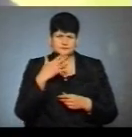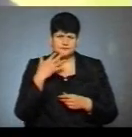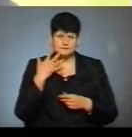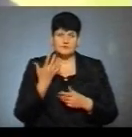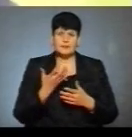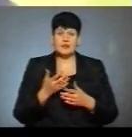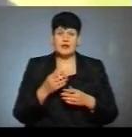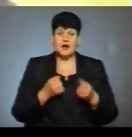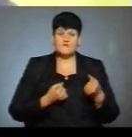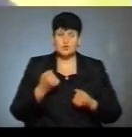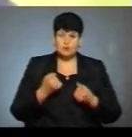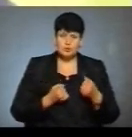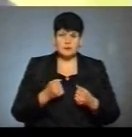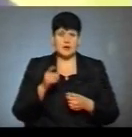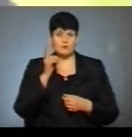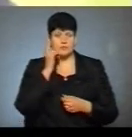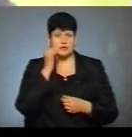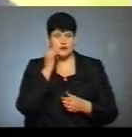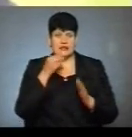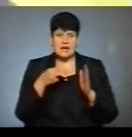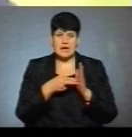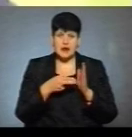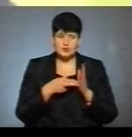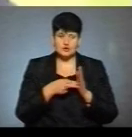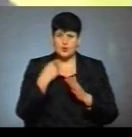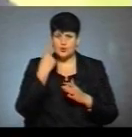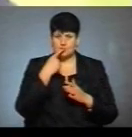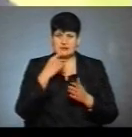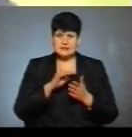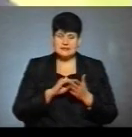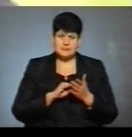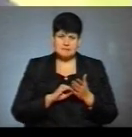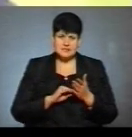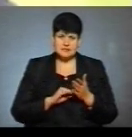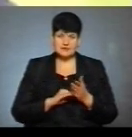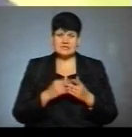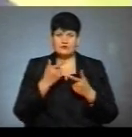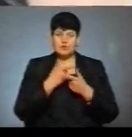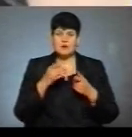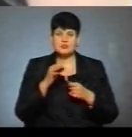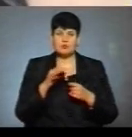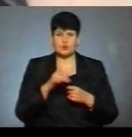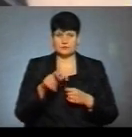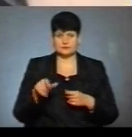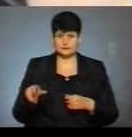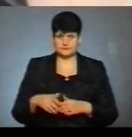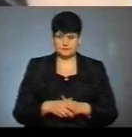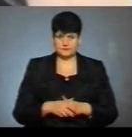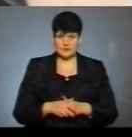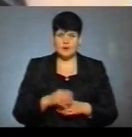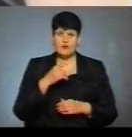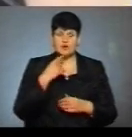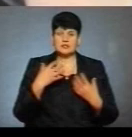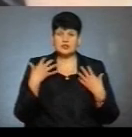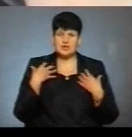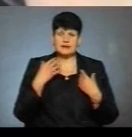злочинним шляхом, автомобілі, мобільні телефони, сім-карти та особисті записники фігурантів з інформацією про клієнтів. За словами